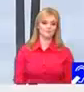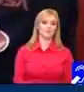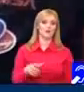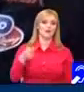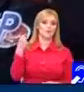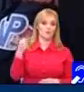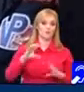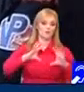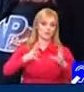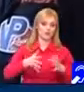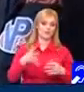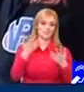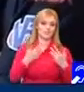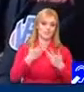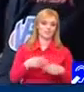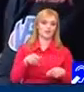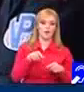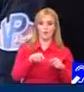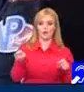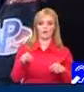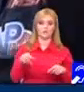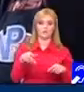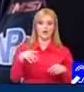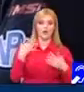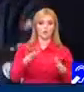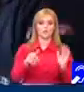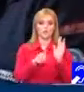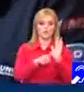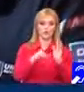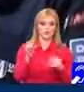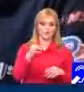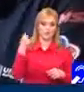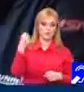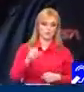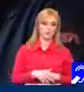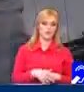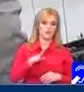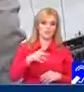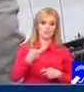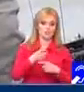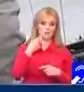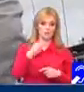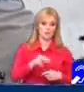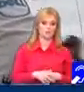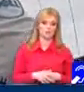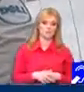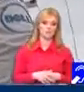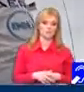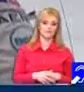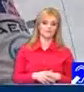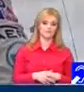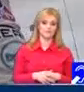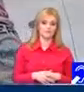Campion mondial în Formula 1 în sezoanele 2005 și 2006, Fernando Alonso nu a mai reușit rezultate notabile în ultimii ani, cea mai bună clasare a sa fiind locul al 10-lea la